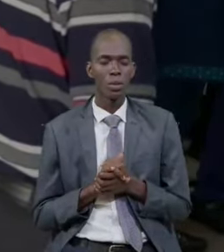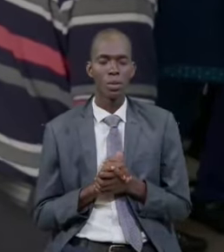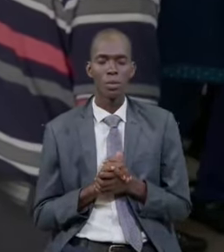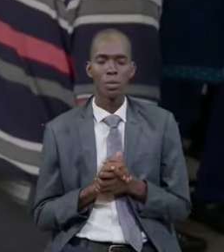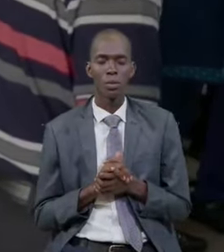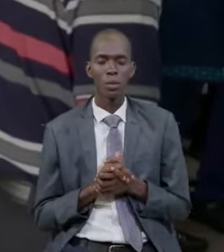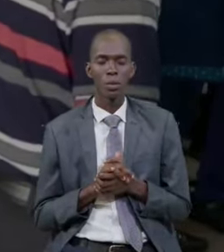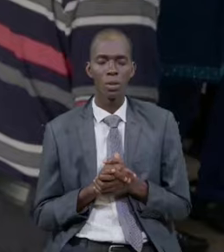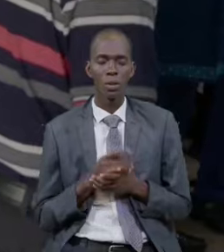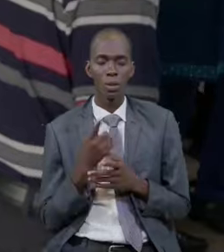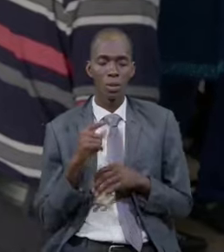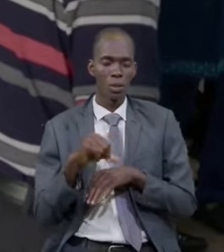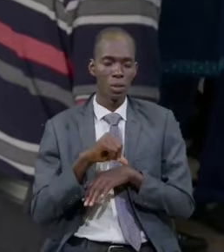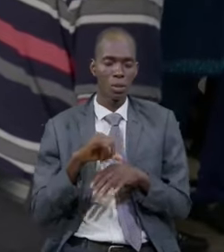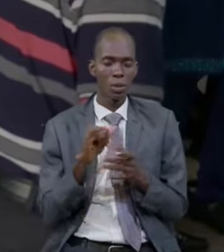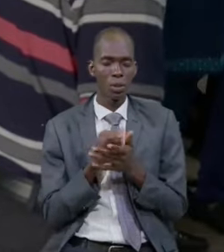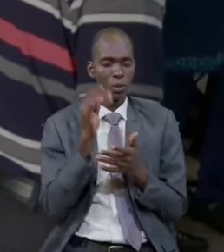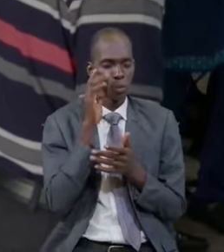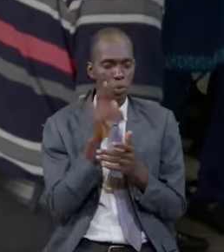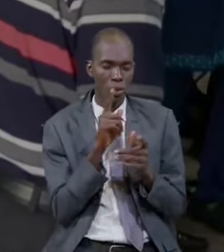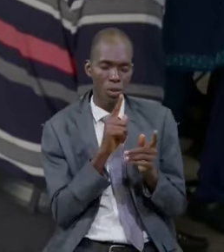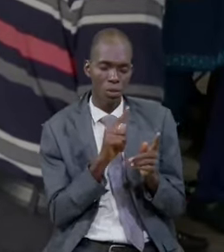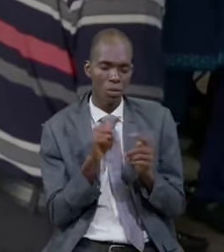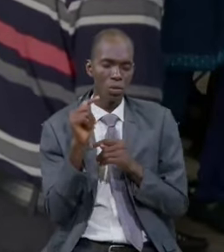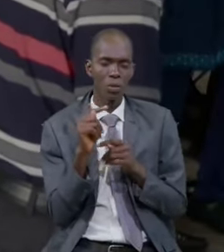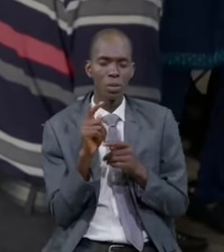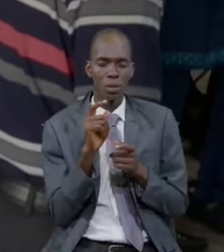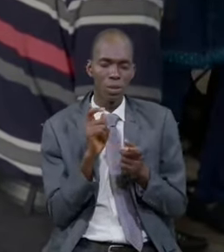Qui va transformer, transcender ta faiblesse.